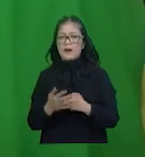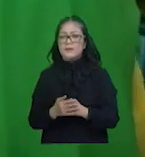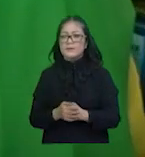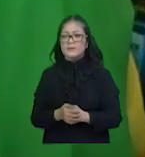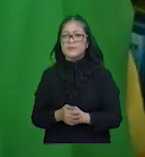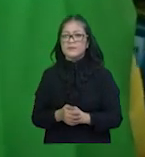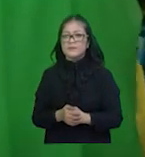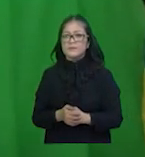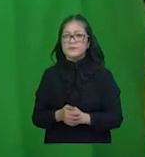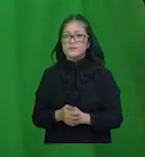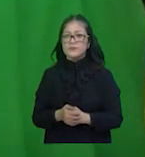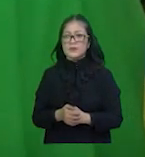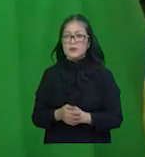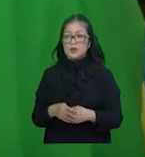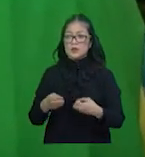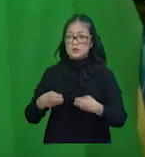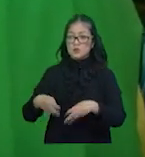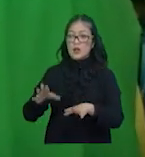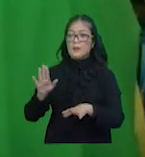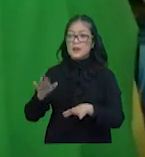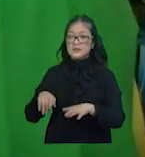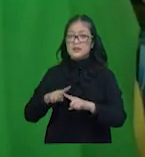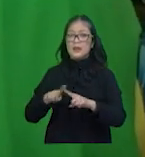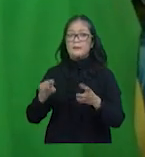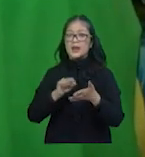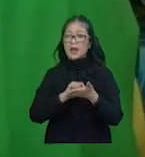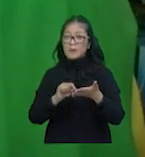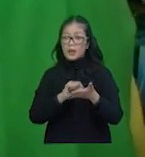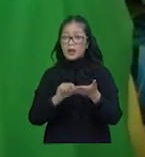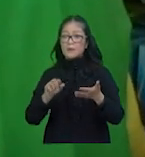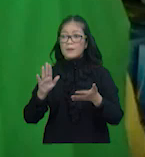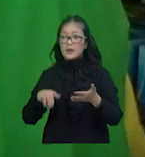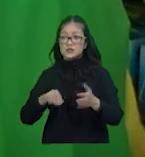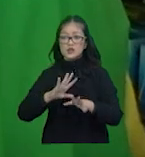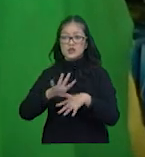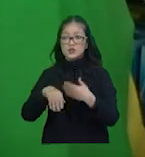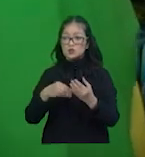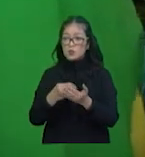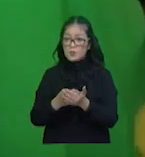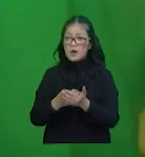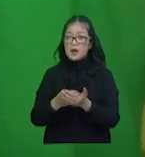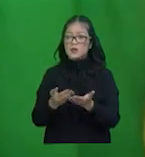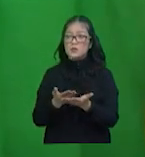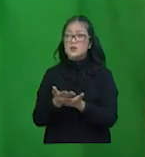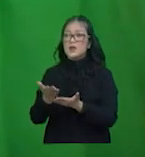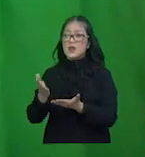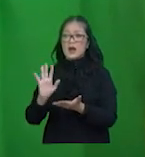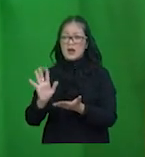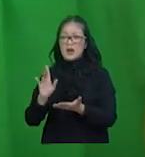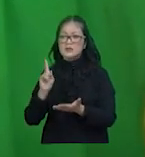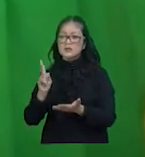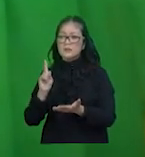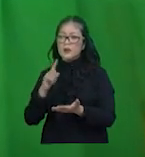Perbelikan, Pak? Masih, tapi ada beberapa merek aja. Nggak semua merek kita kasih karena kita juga